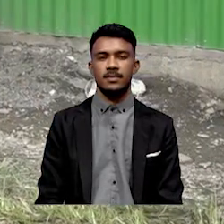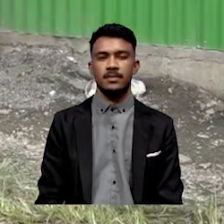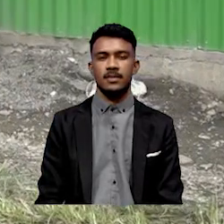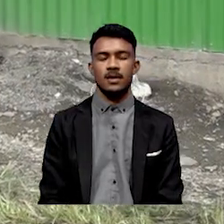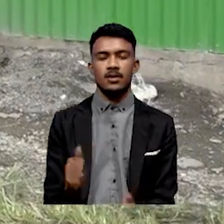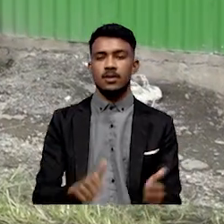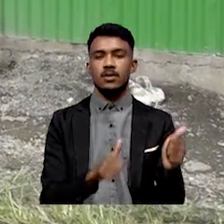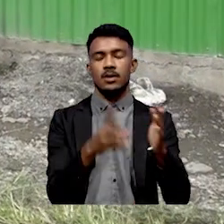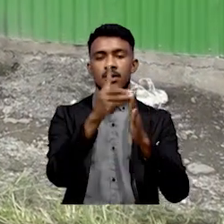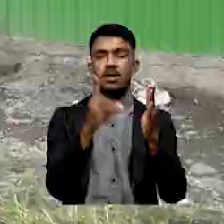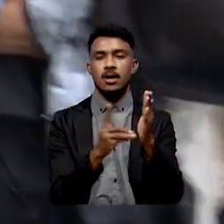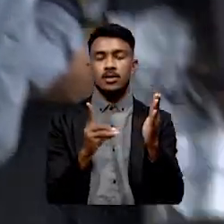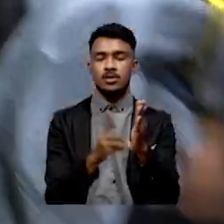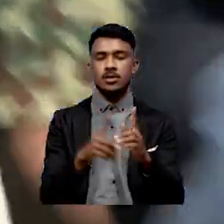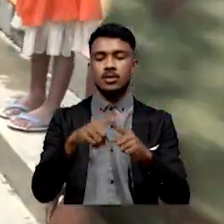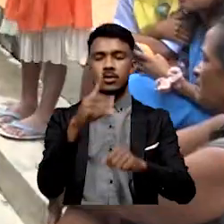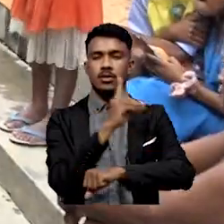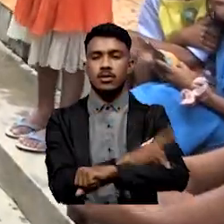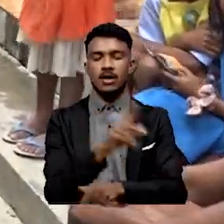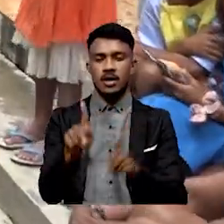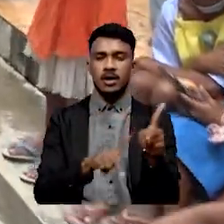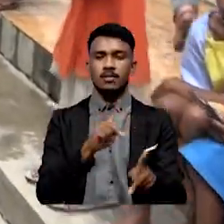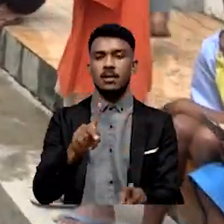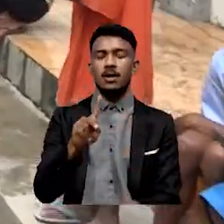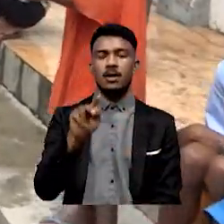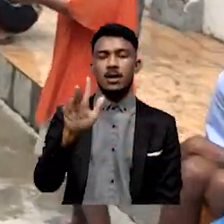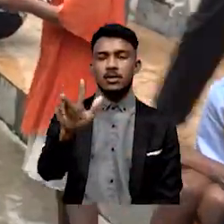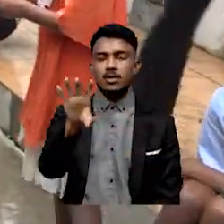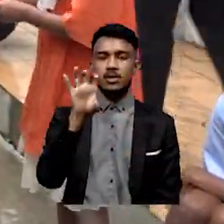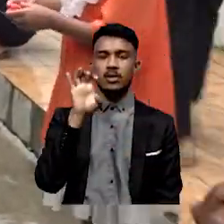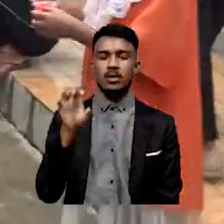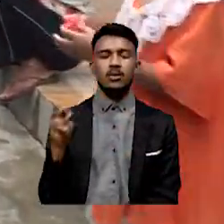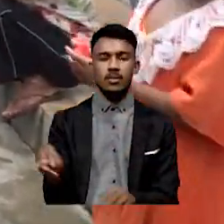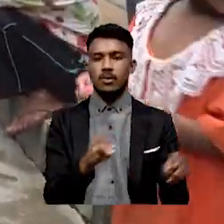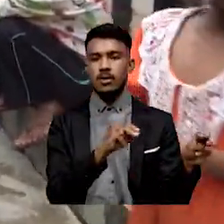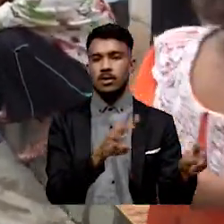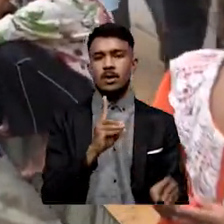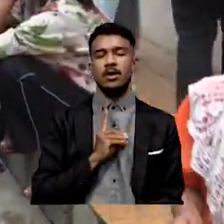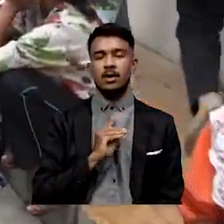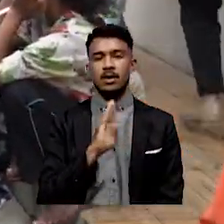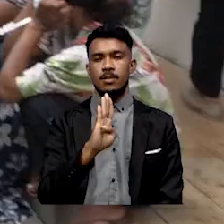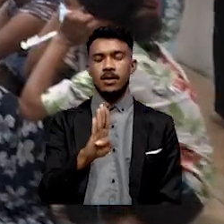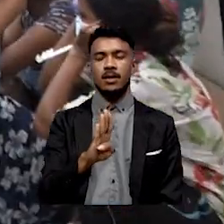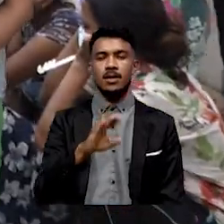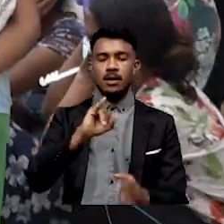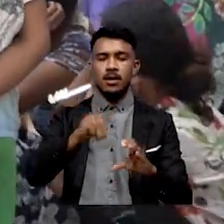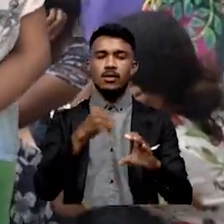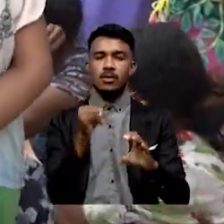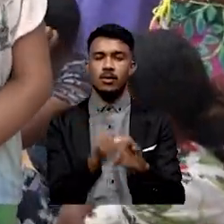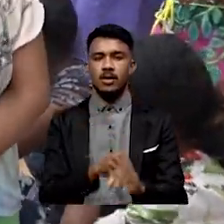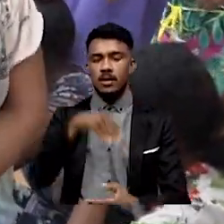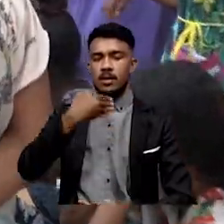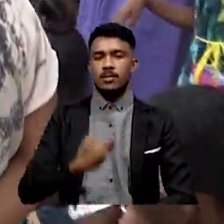Tuir dadus tu agora iha emanain atus tolu make vakua ona ba sentru Don Bosco. Ne inklui bebe nurak